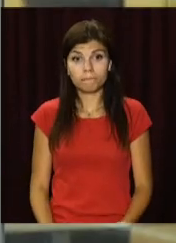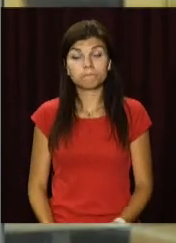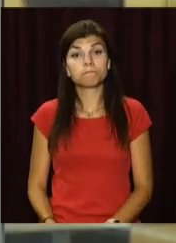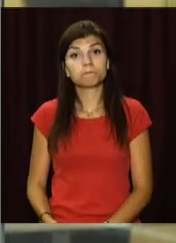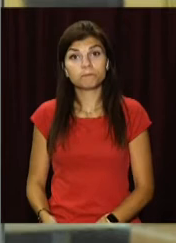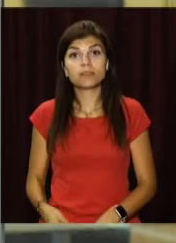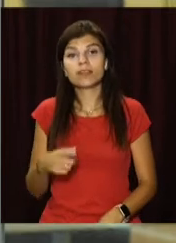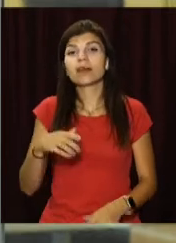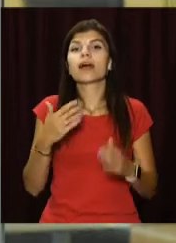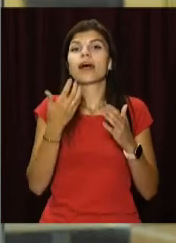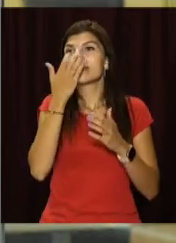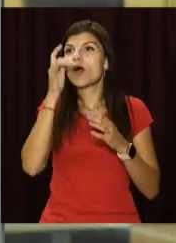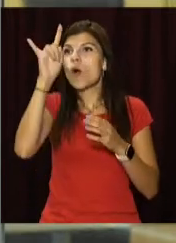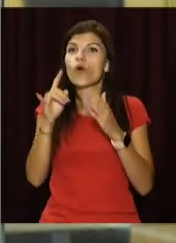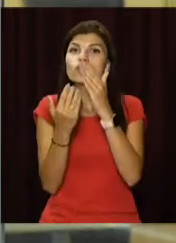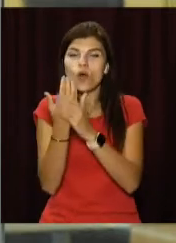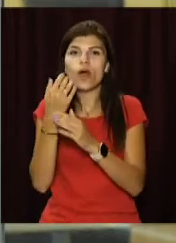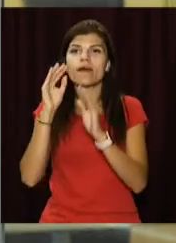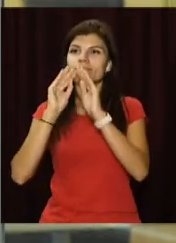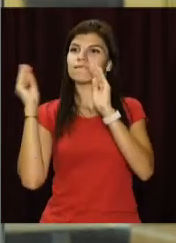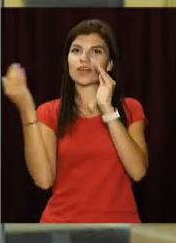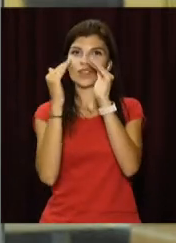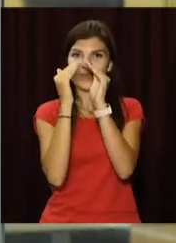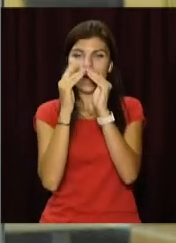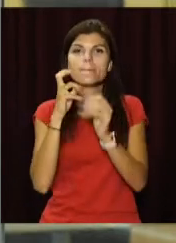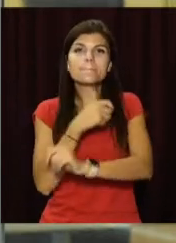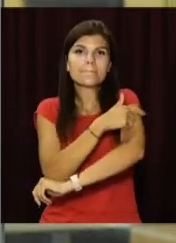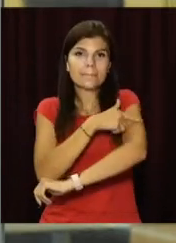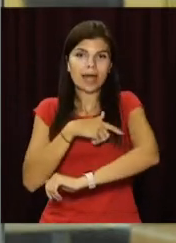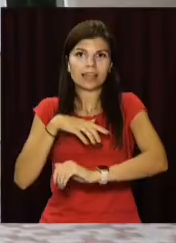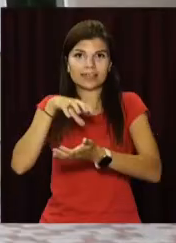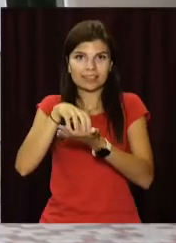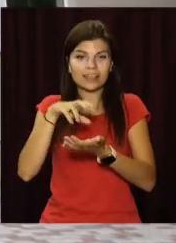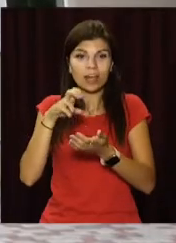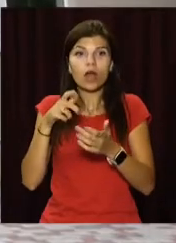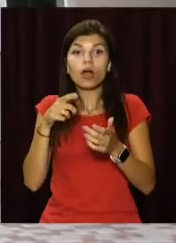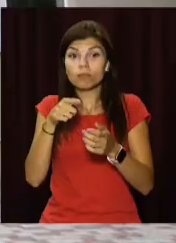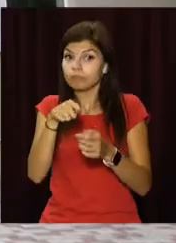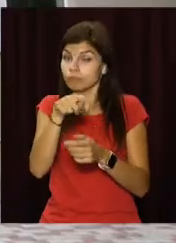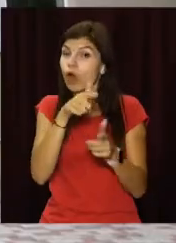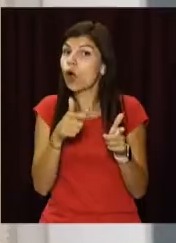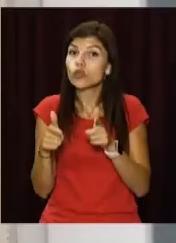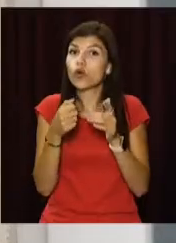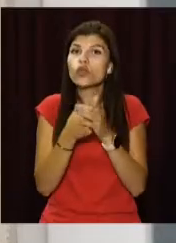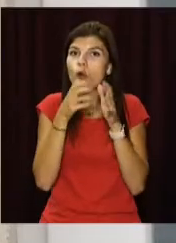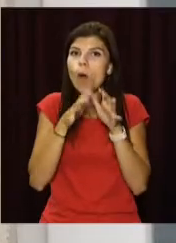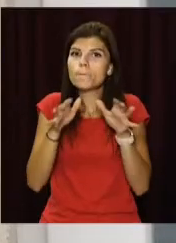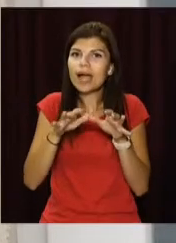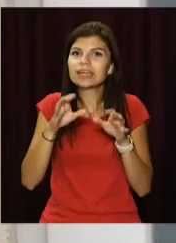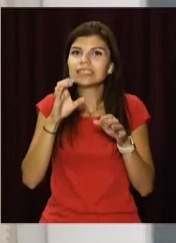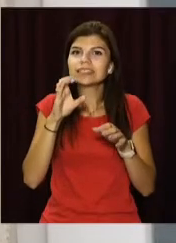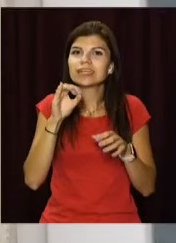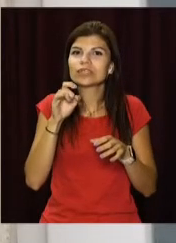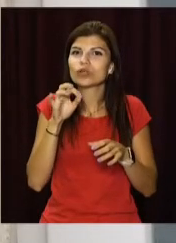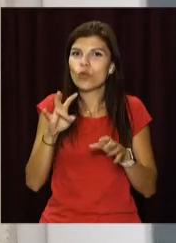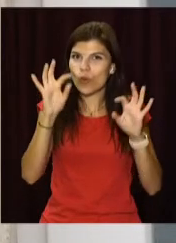Утеплений фасад, нові вікна та система опалення. Медзаклади Дніпра готують до нового опалювального сезону. Зокрема, в амбулаторії номер 5 за